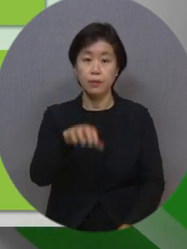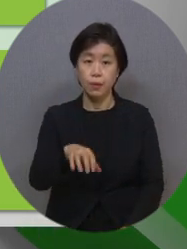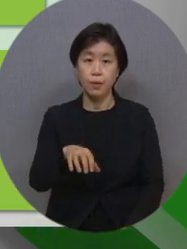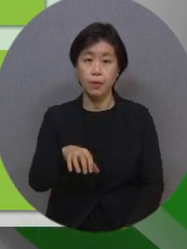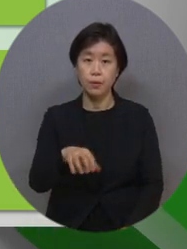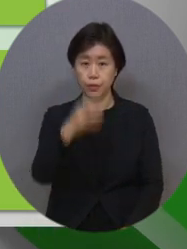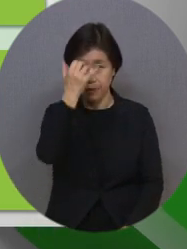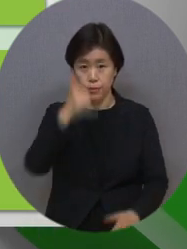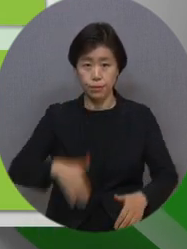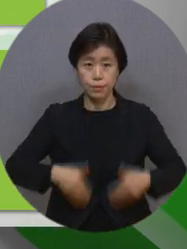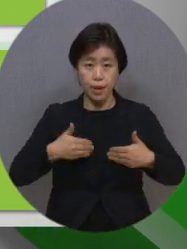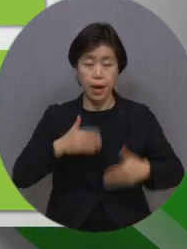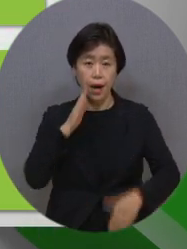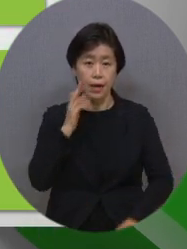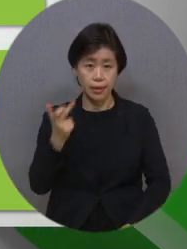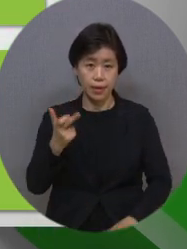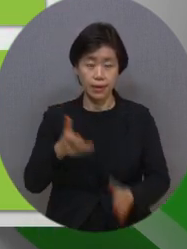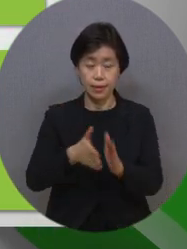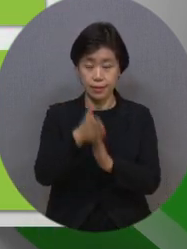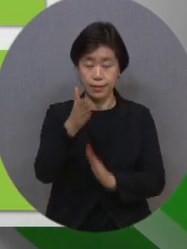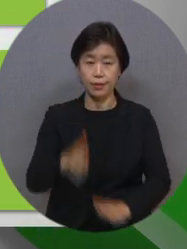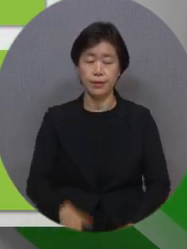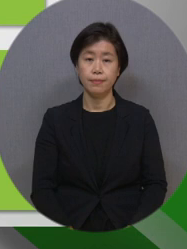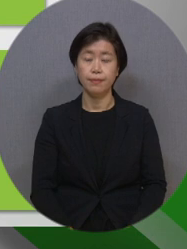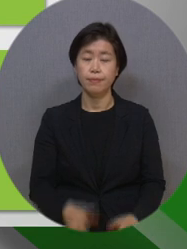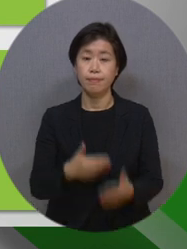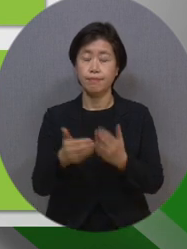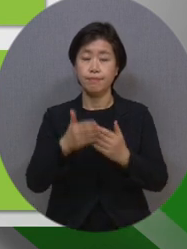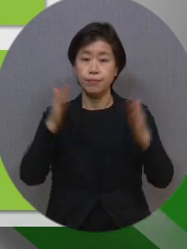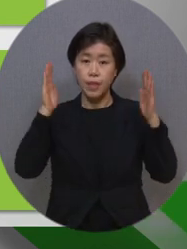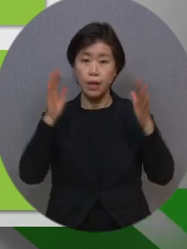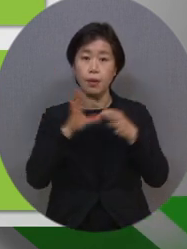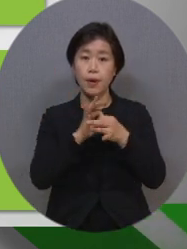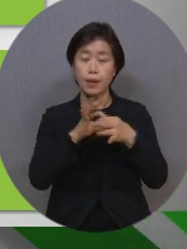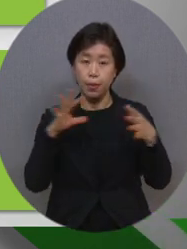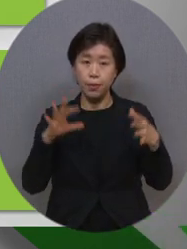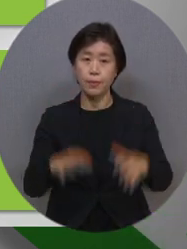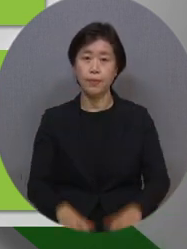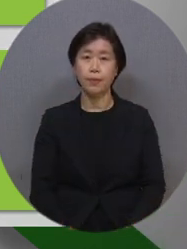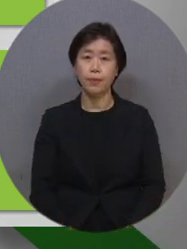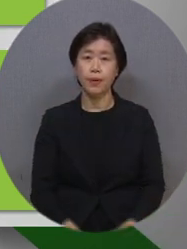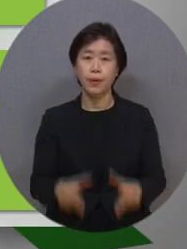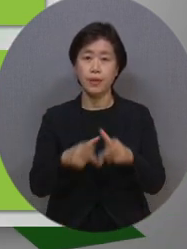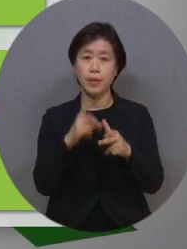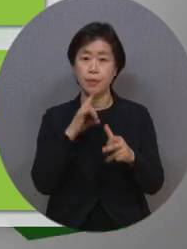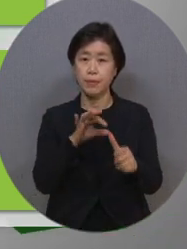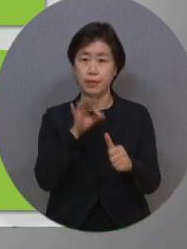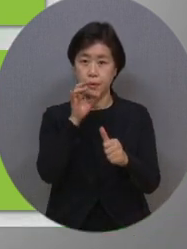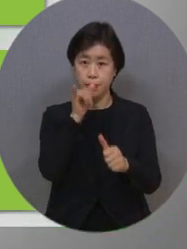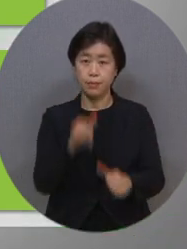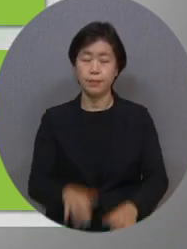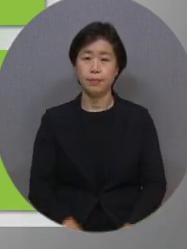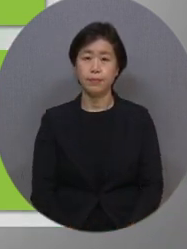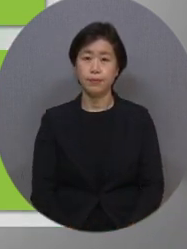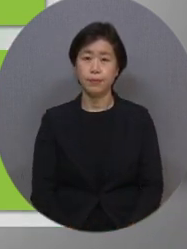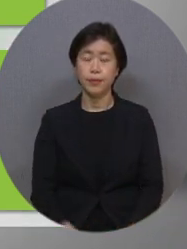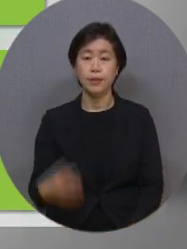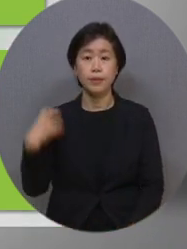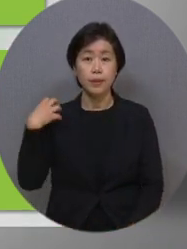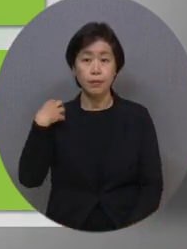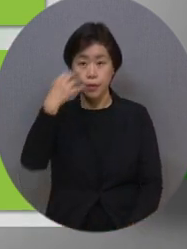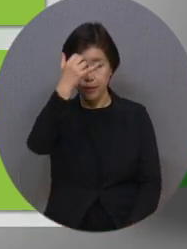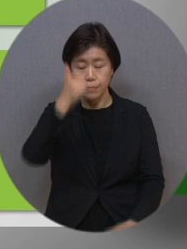근무지는 충청남도 아산시입니다. 경력과 학력은 무관하며 장애인만 채용합니다. 담당